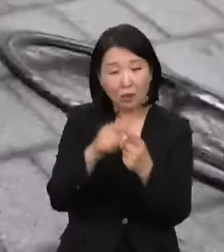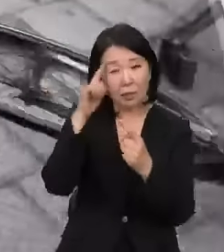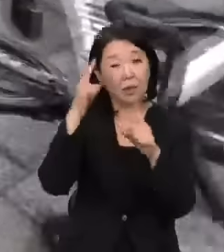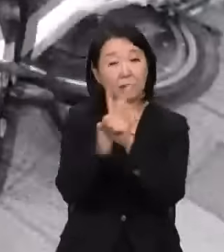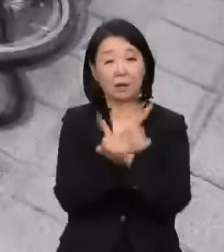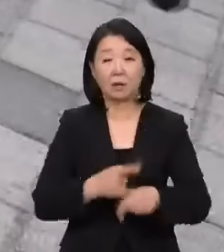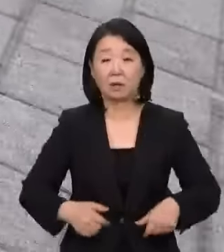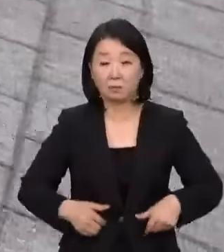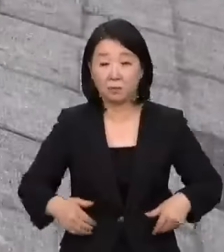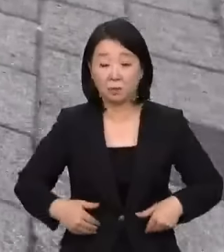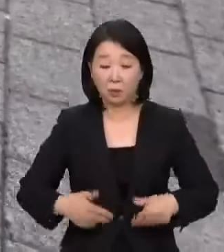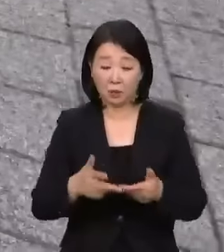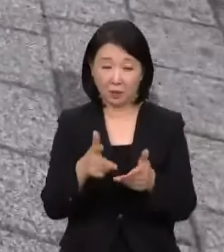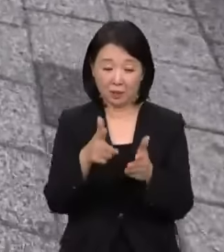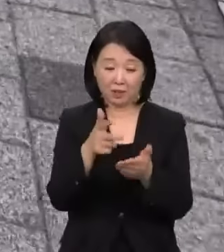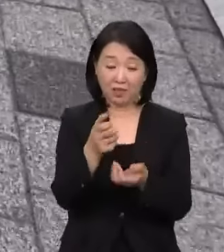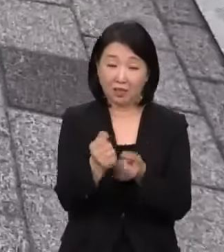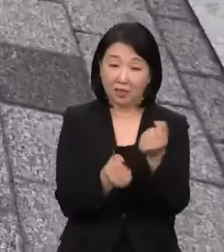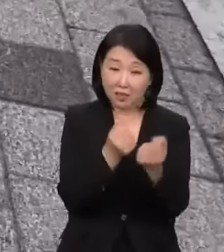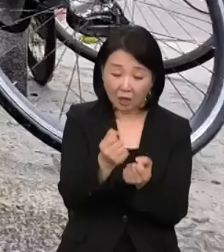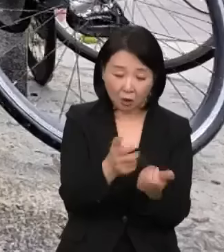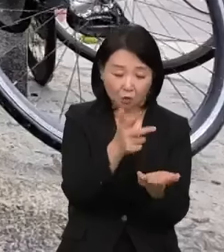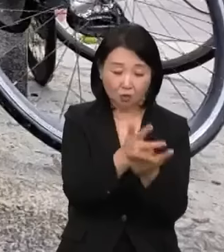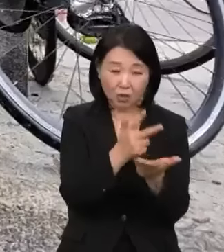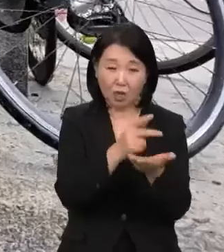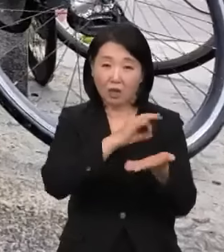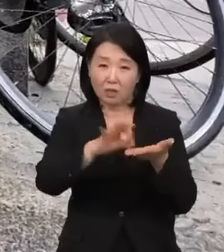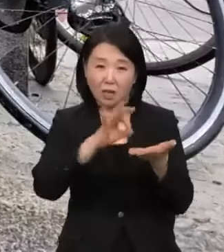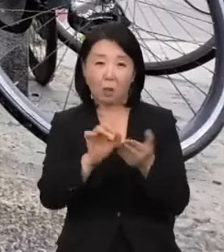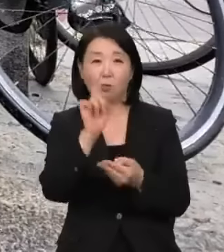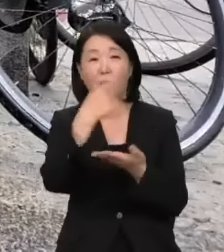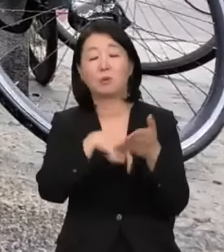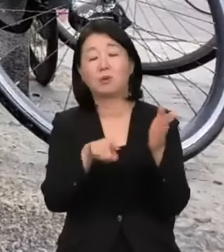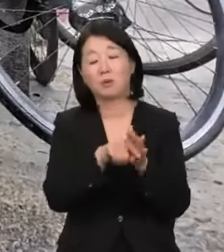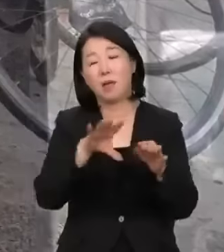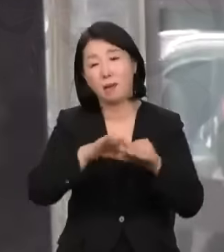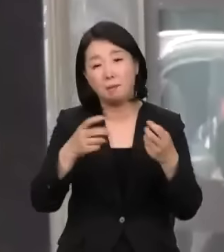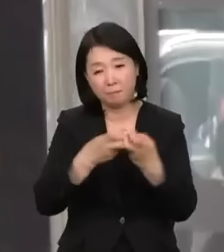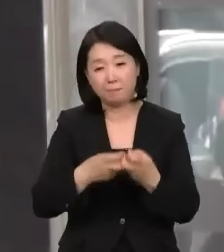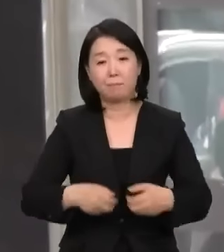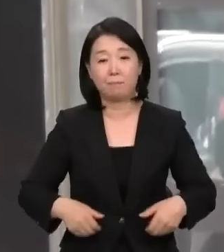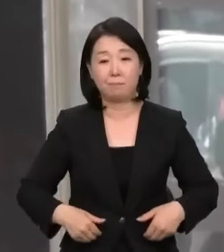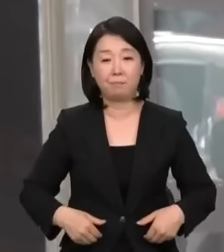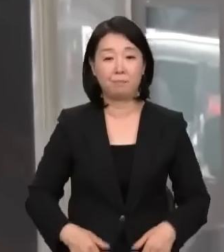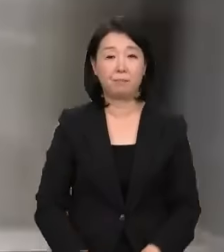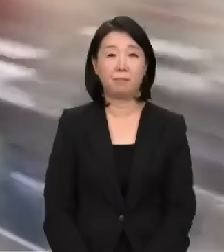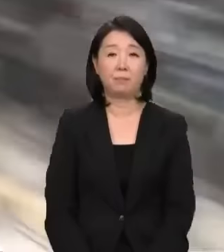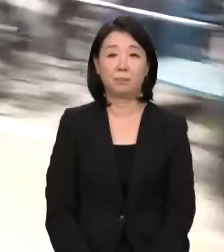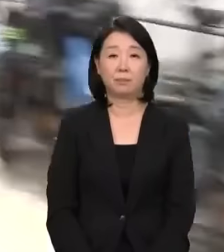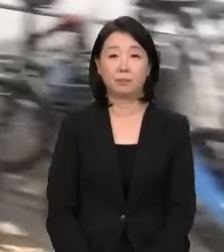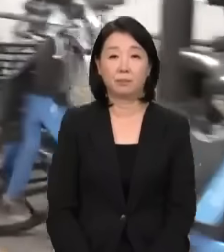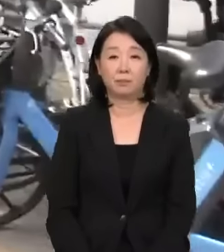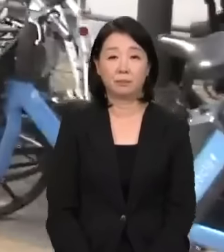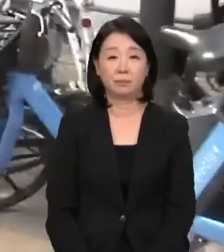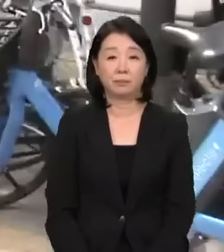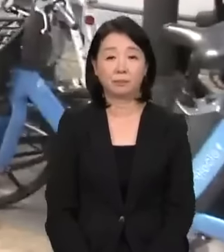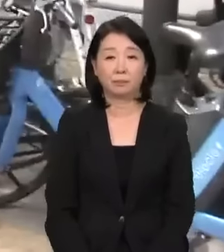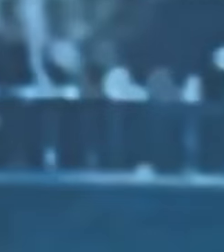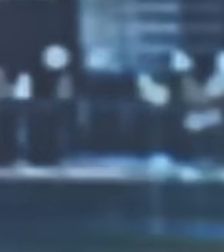함께 자전거 주차장 이용률을 높일 수 있는 대책 마련이 필요합니다. JTBC 이한주입니다.